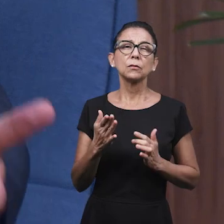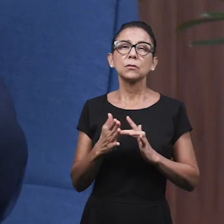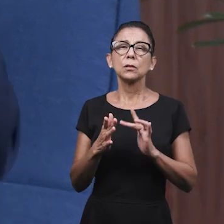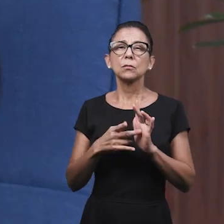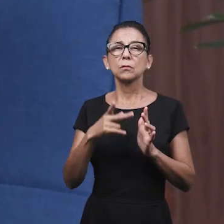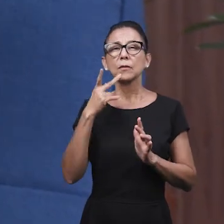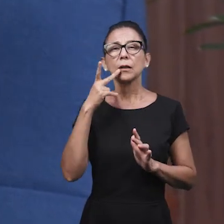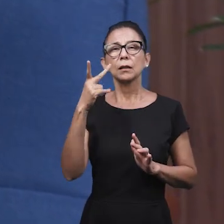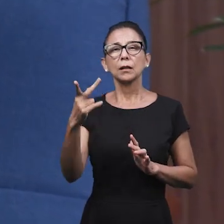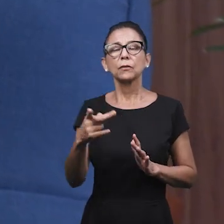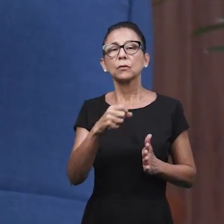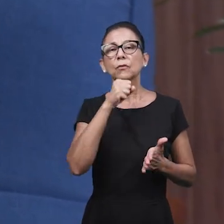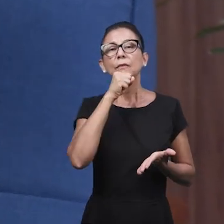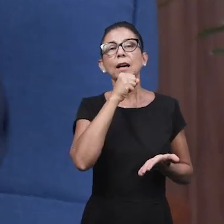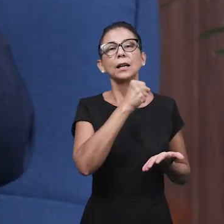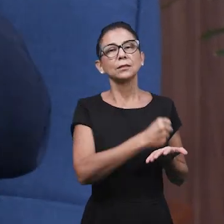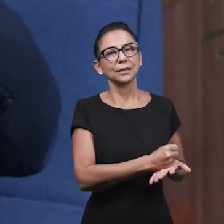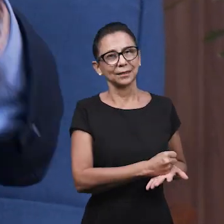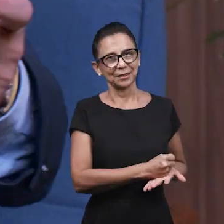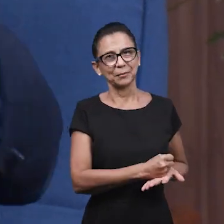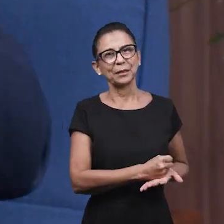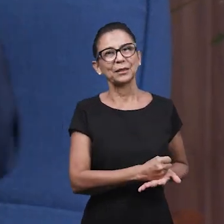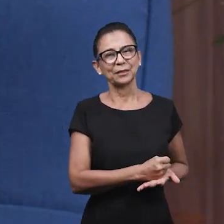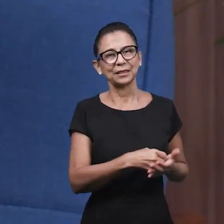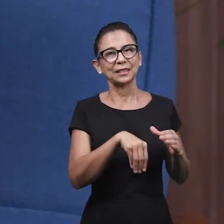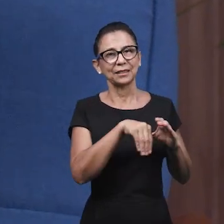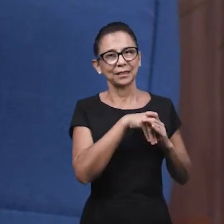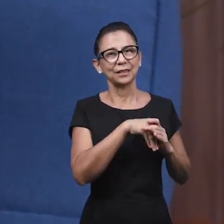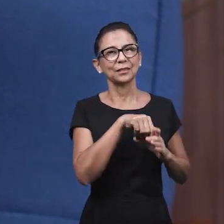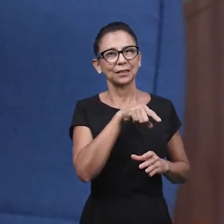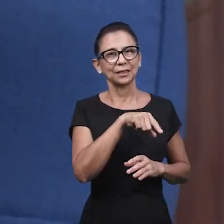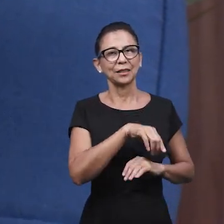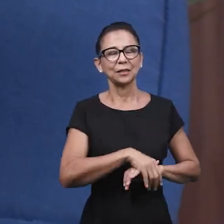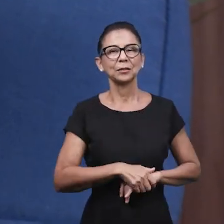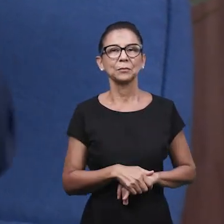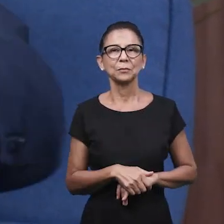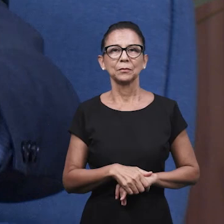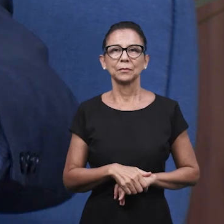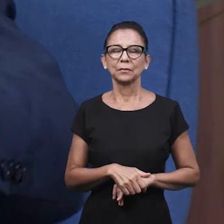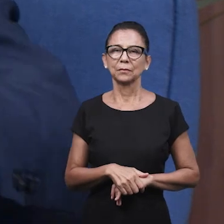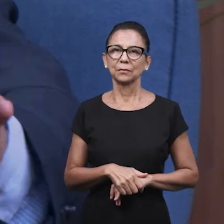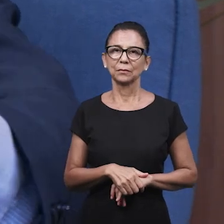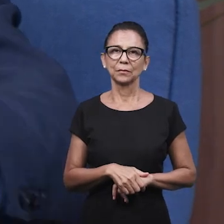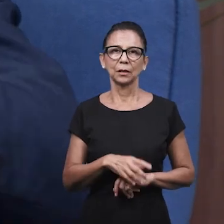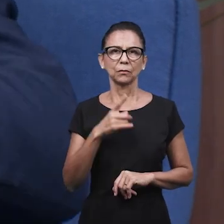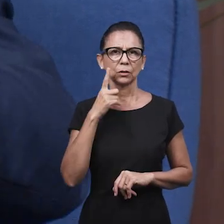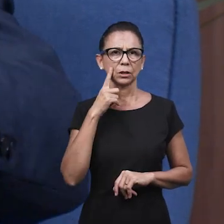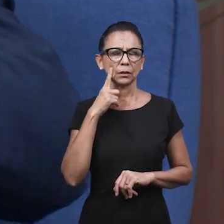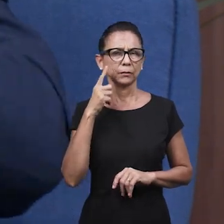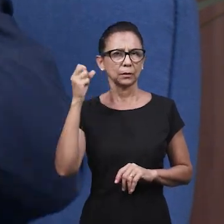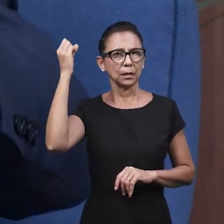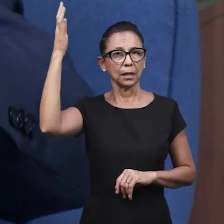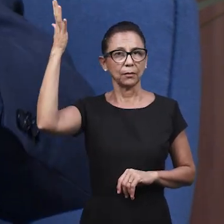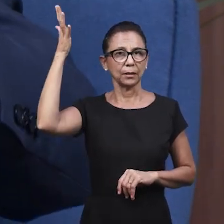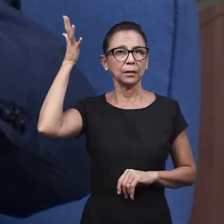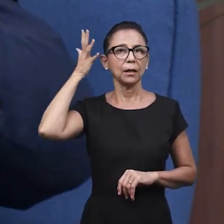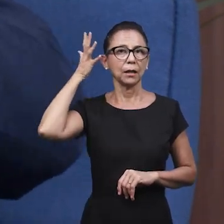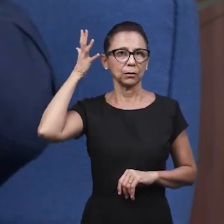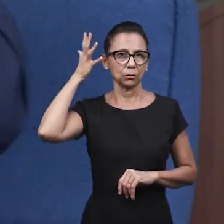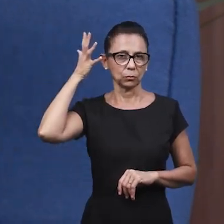parlait pour l'Ancien Testament, au Nouveau Testament, de manière documentée,